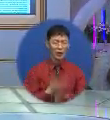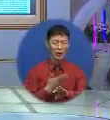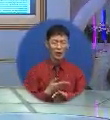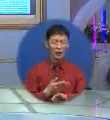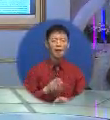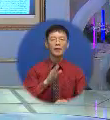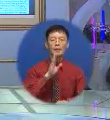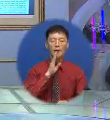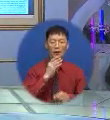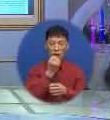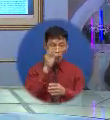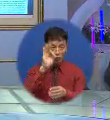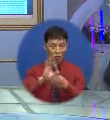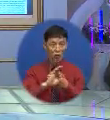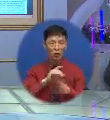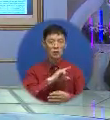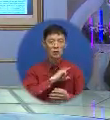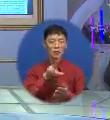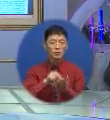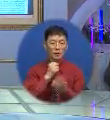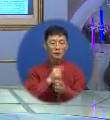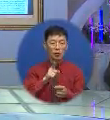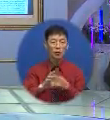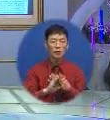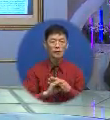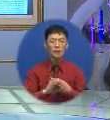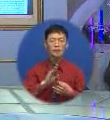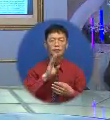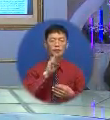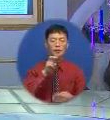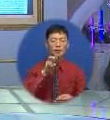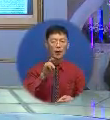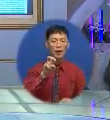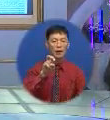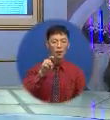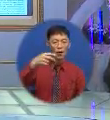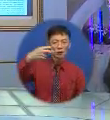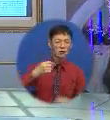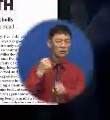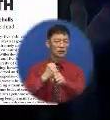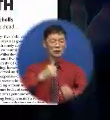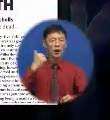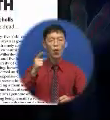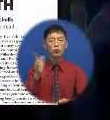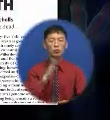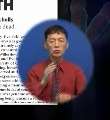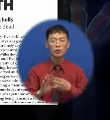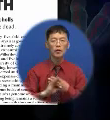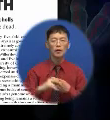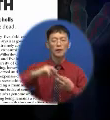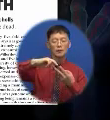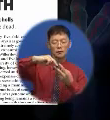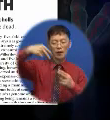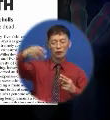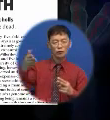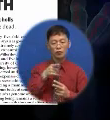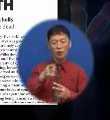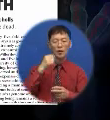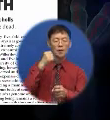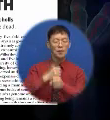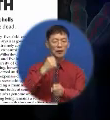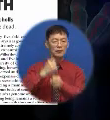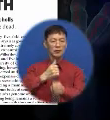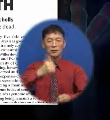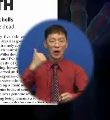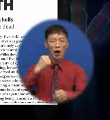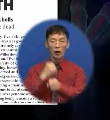이 기사를 보면 제목이 Let's make a mammoth. 뭐예요? 매머드를 만들자. 어디서부터? DNA로부터 매머드를